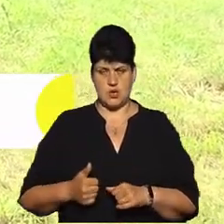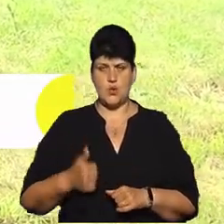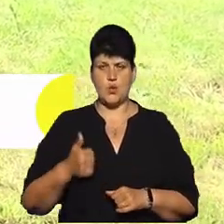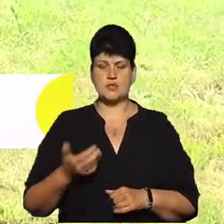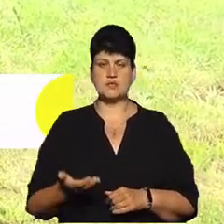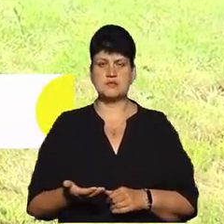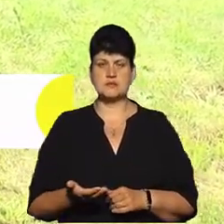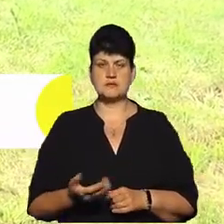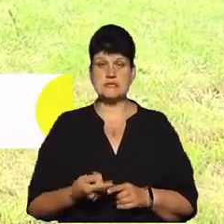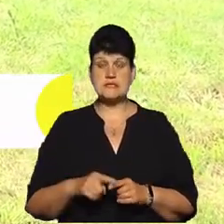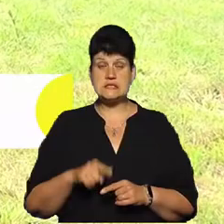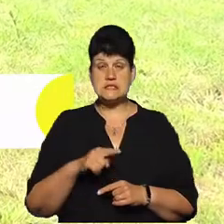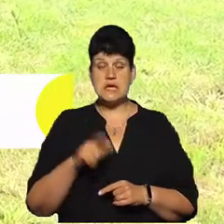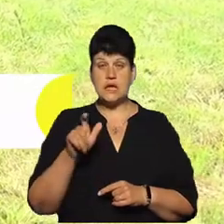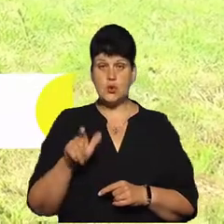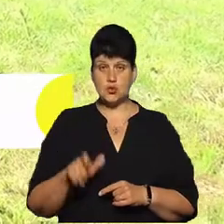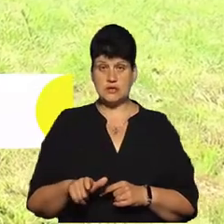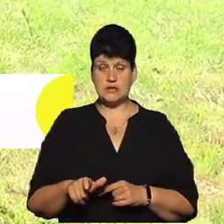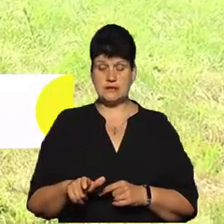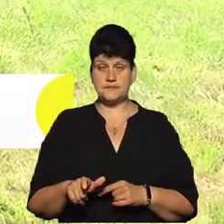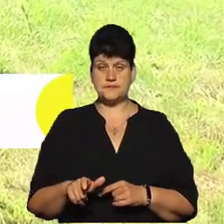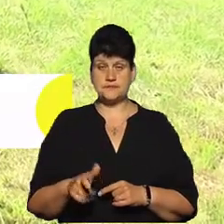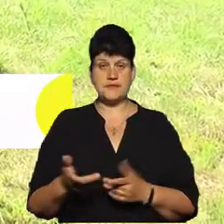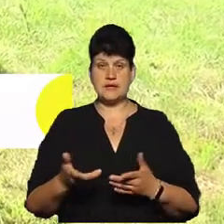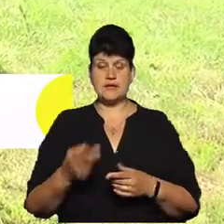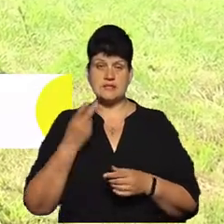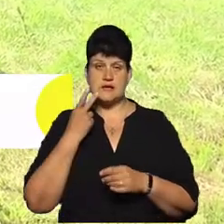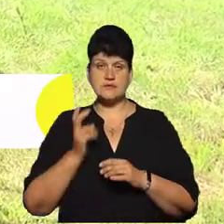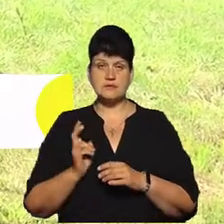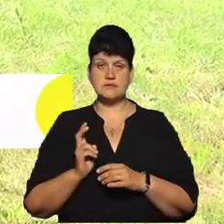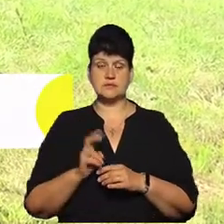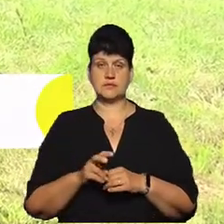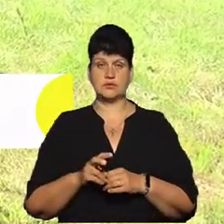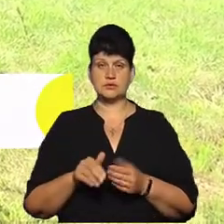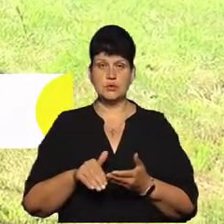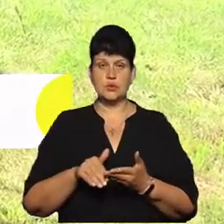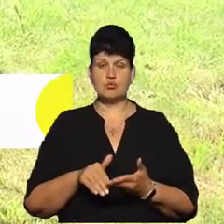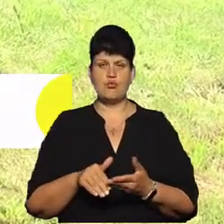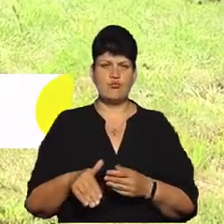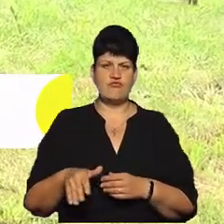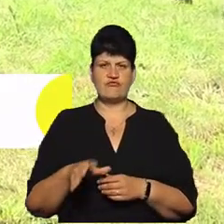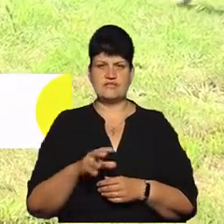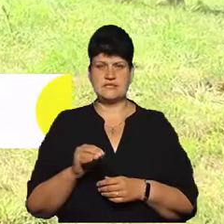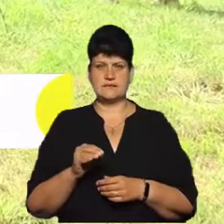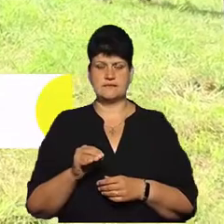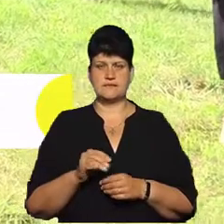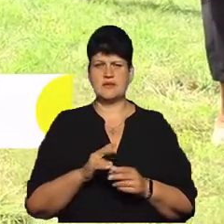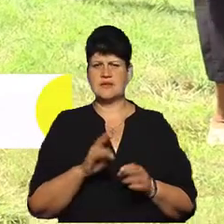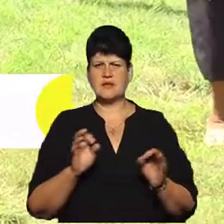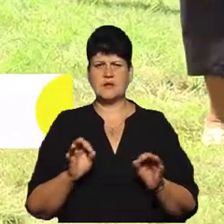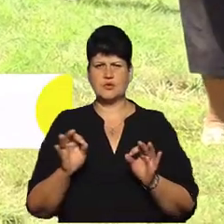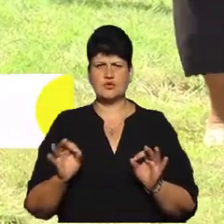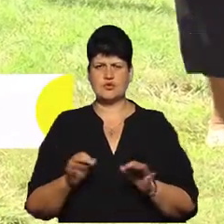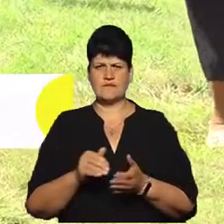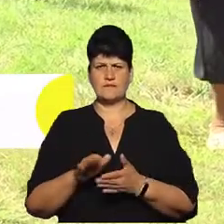Це людина, яка завжди прийде всім, приходив на допомогу всім. Ніколи нічому не